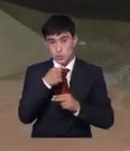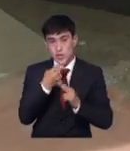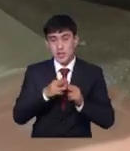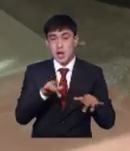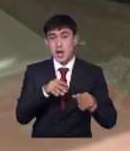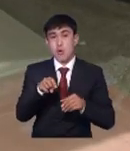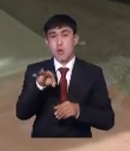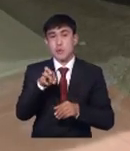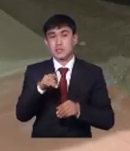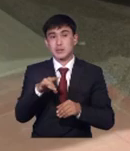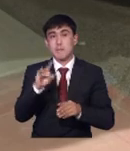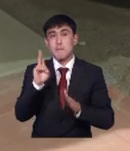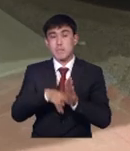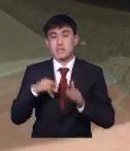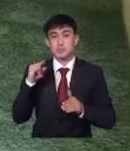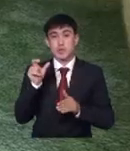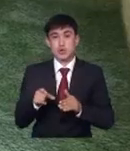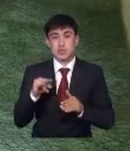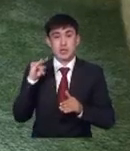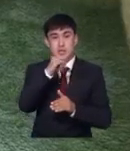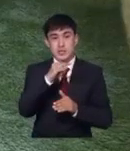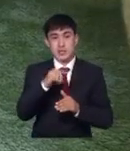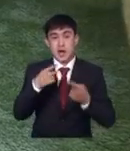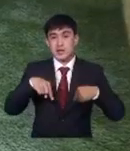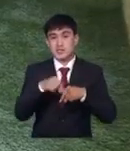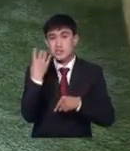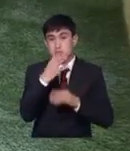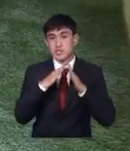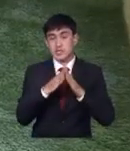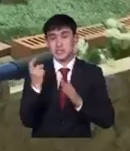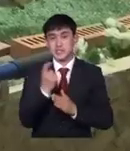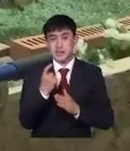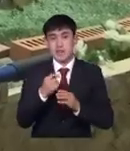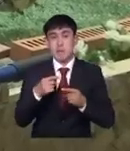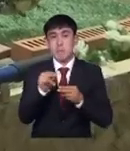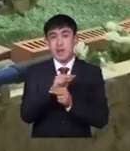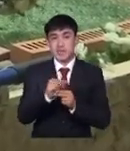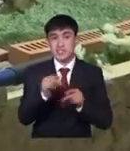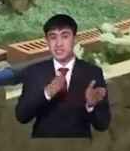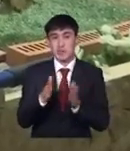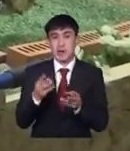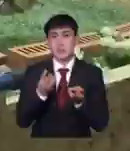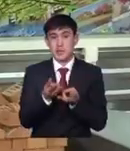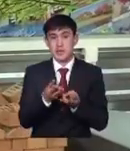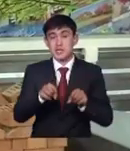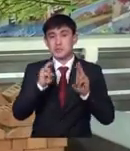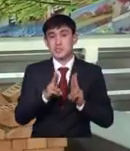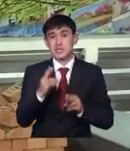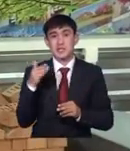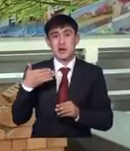это оператор беспилотных летательных аппаратов организация тепличного хозяйства монтаж и эксплуатация систем газоснабжения а также специалисты